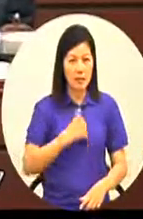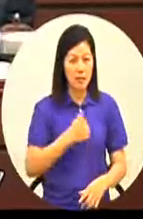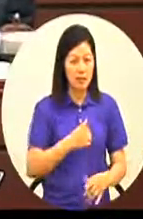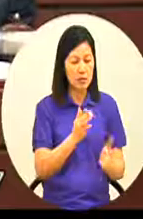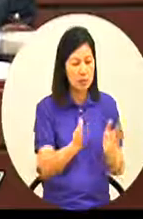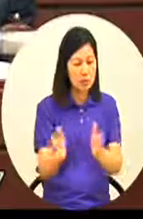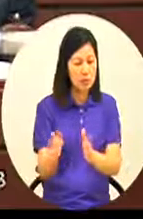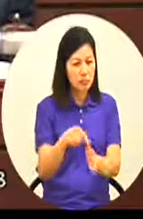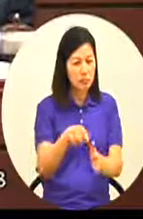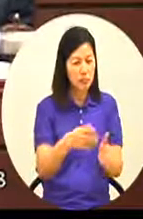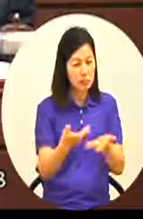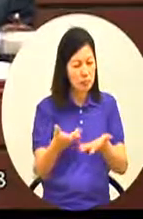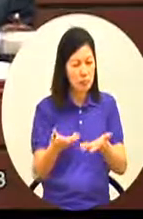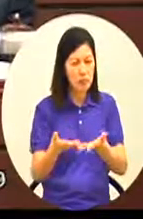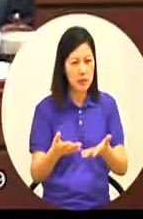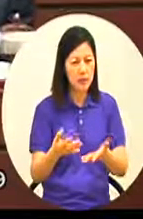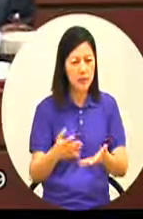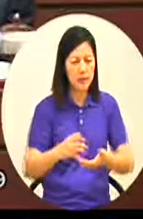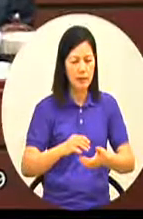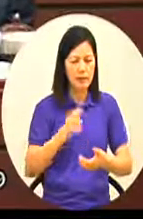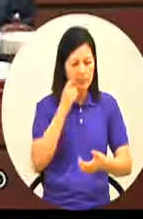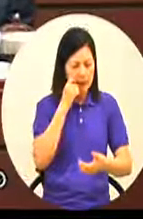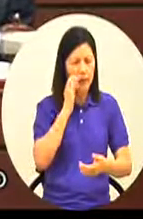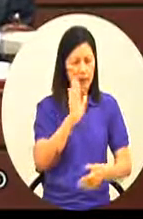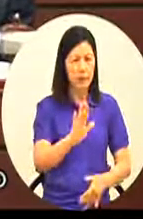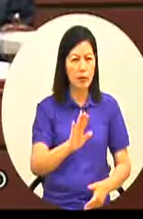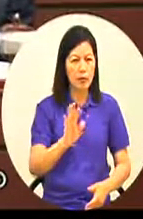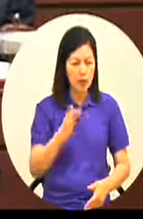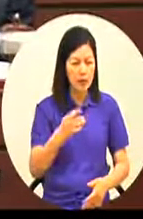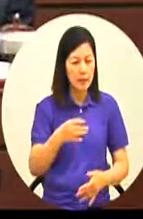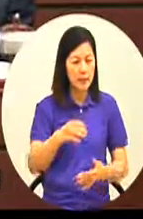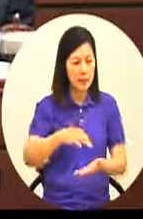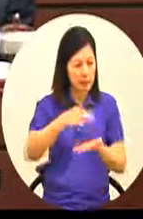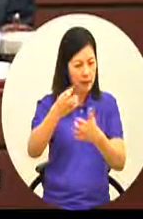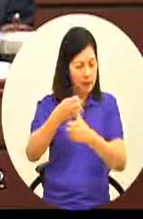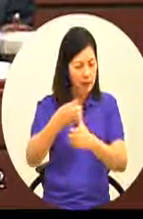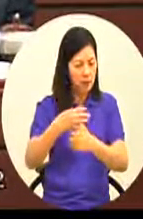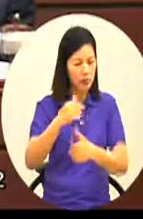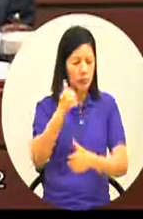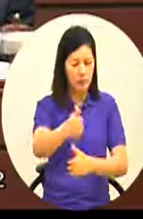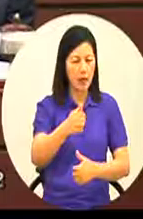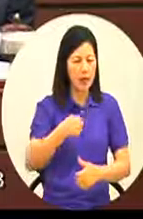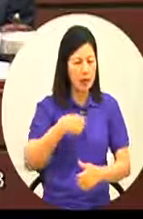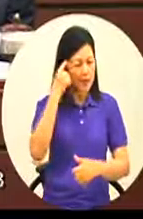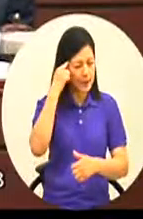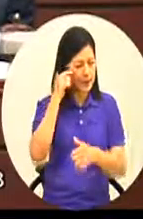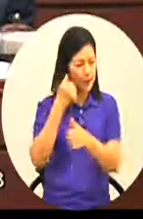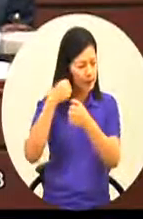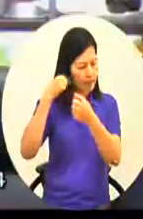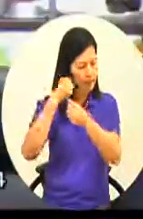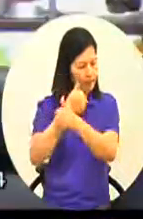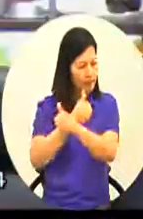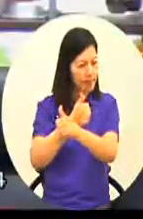这些事情上也有一定的困难度。不过我想议员的提醒很好，我们再来想想看好不好？